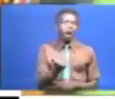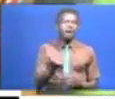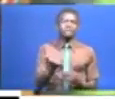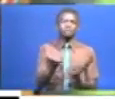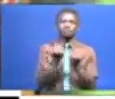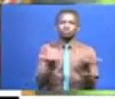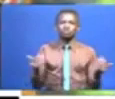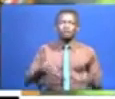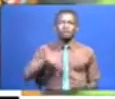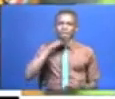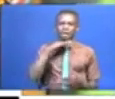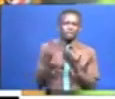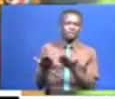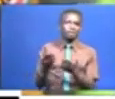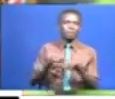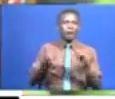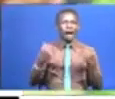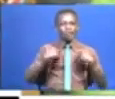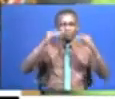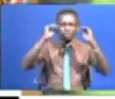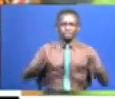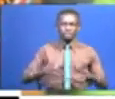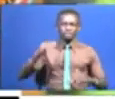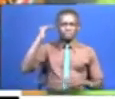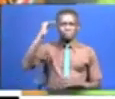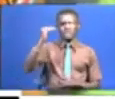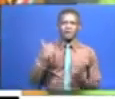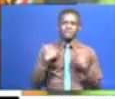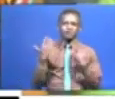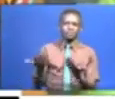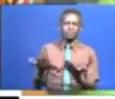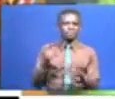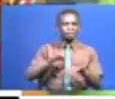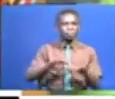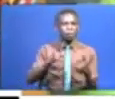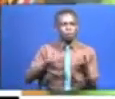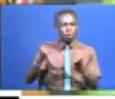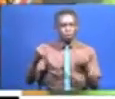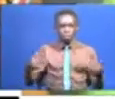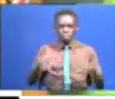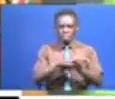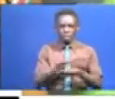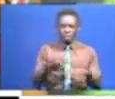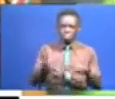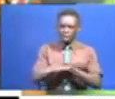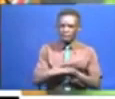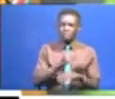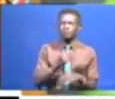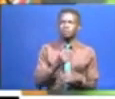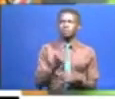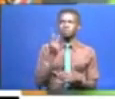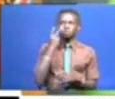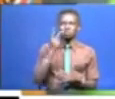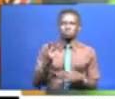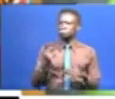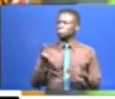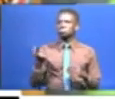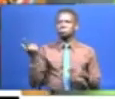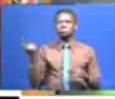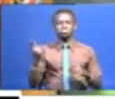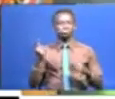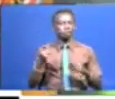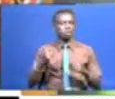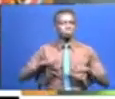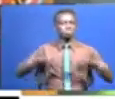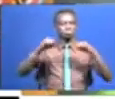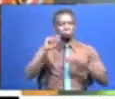mkuu? Wakati tulikuja kuenda kumzika, mwalimu mkuu alikuwa wa hii shule hapa, lakini alitoka tu nje akatuangalia na akarudi kukaa